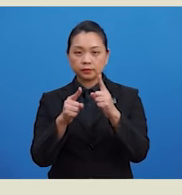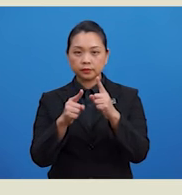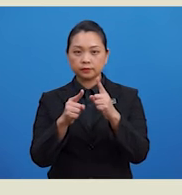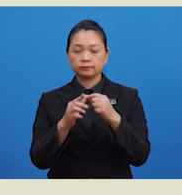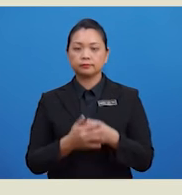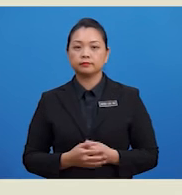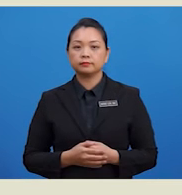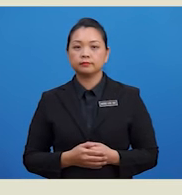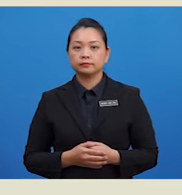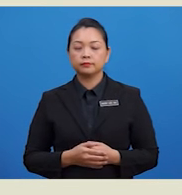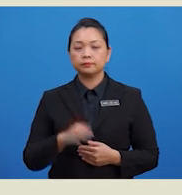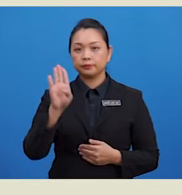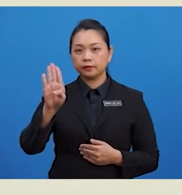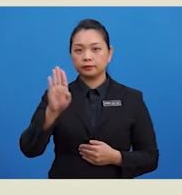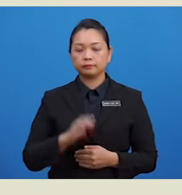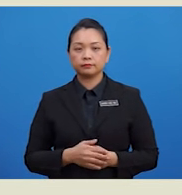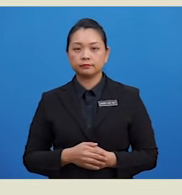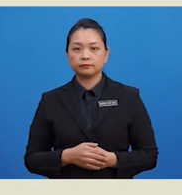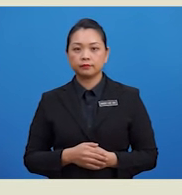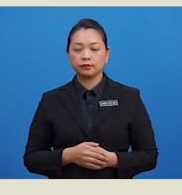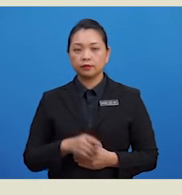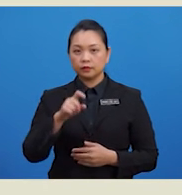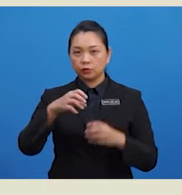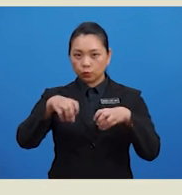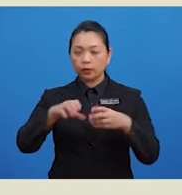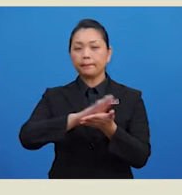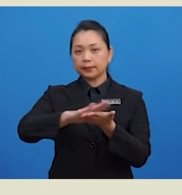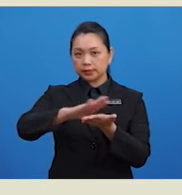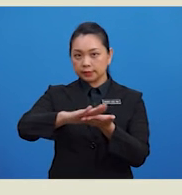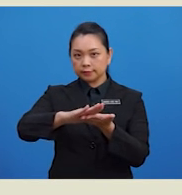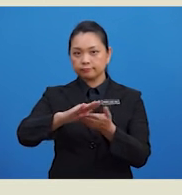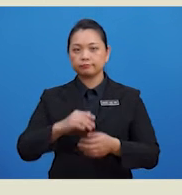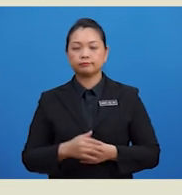Jawapan bagi soalan ini adalah B, iaitu telur yang bersih.